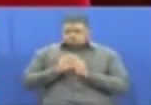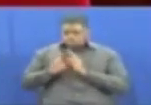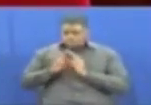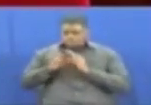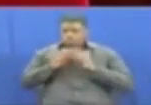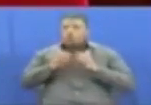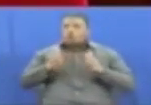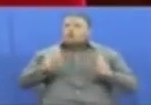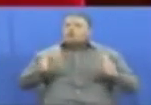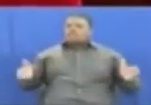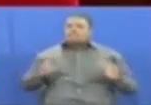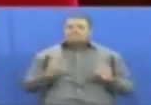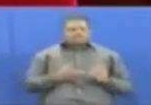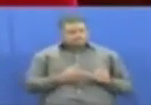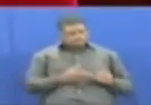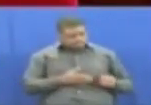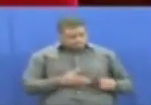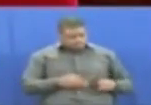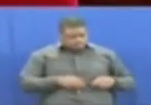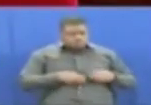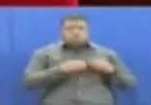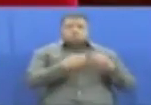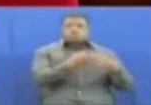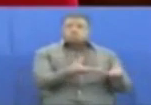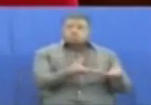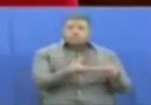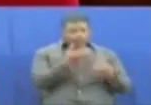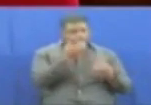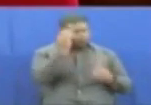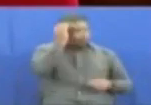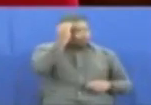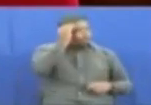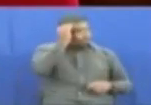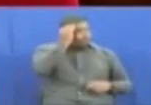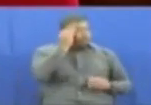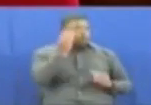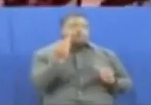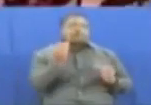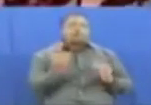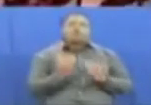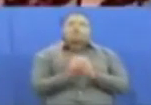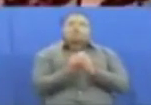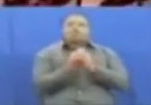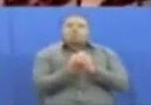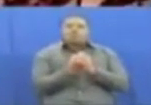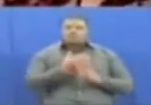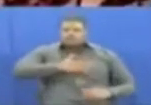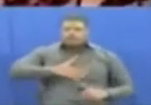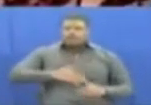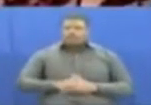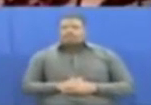wawakilishi wa wananchi, ili tuweze kutoa mawazo ya pamoja ili kujiokoa katika vita hii. Asante